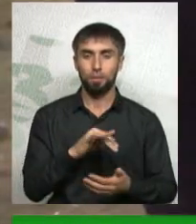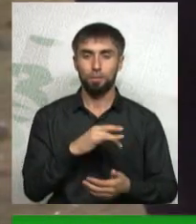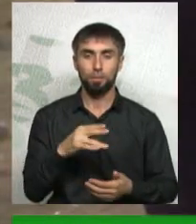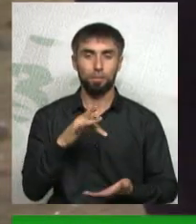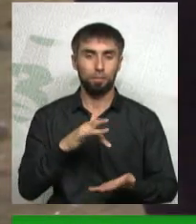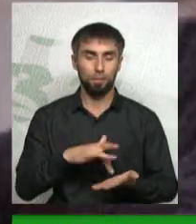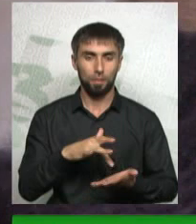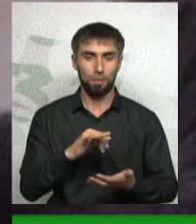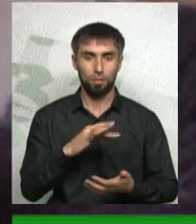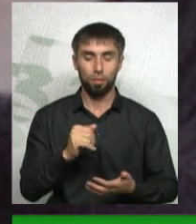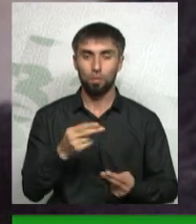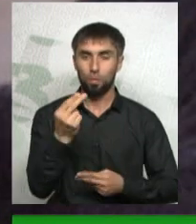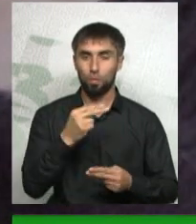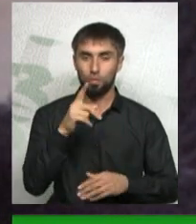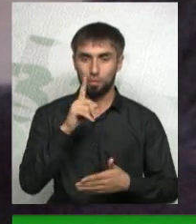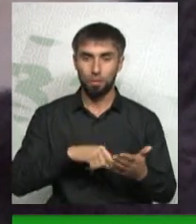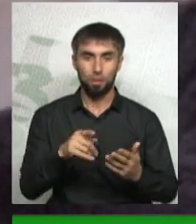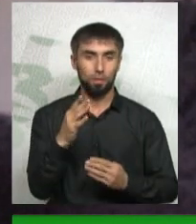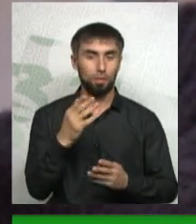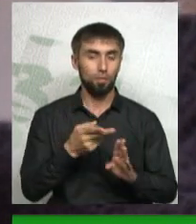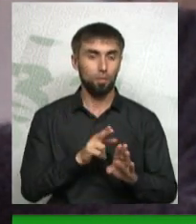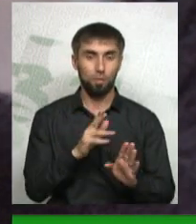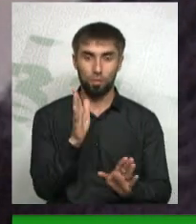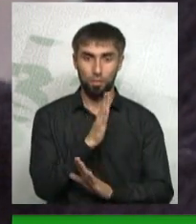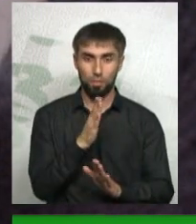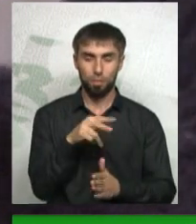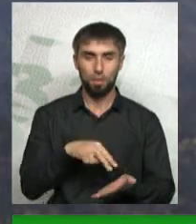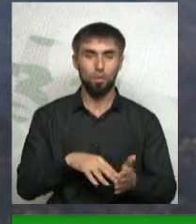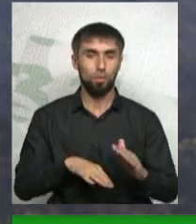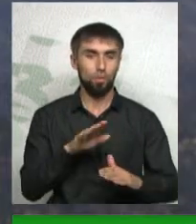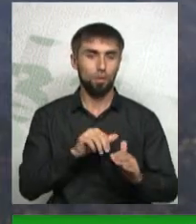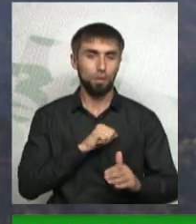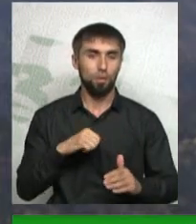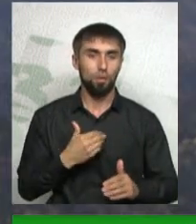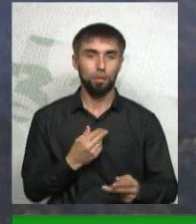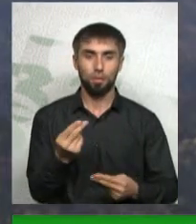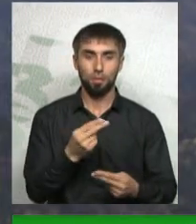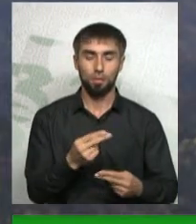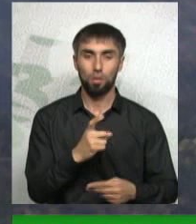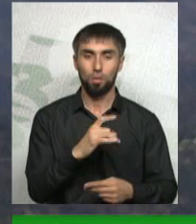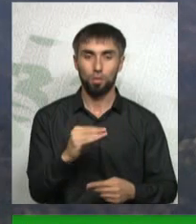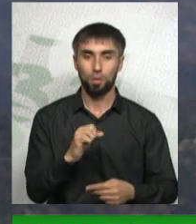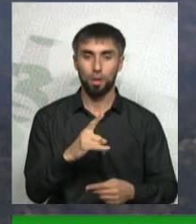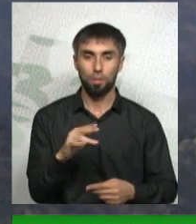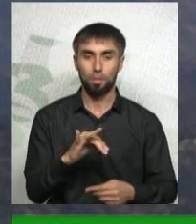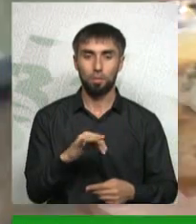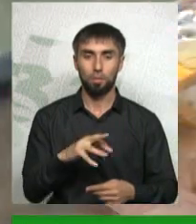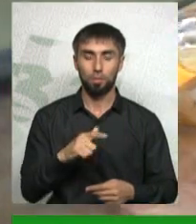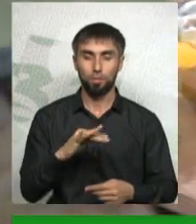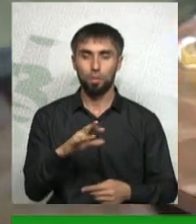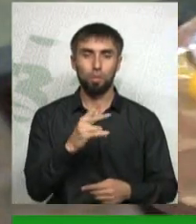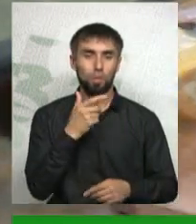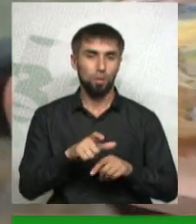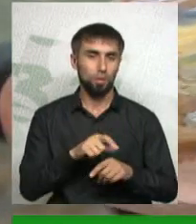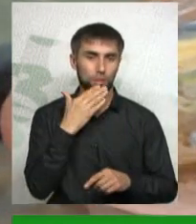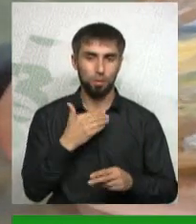искусства. Художники признаются, здесь, на природе, рука сама идет за кистью. Хожахмет Имагожев очень любит рисовать этюды, а пейзажи